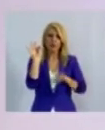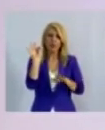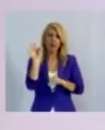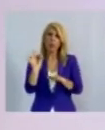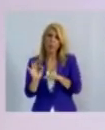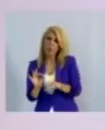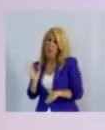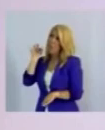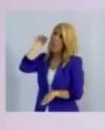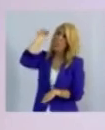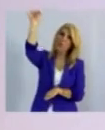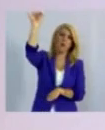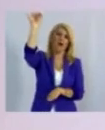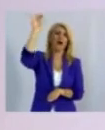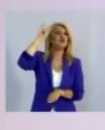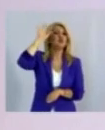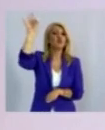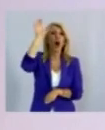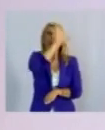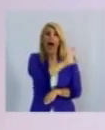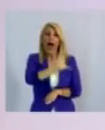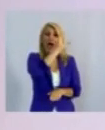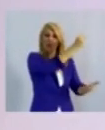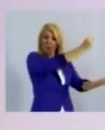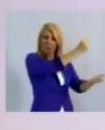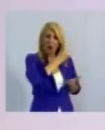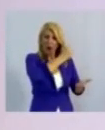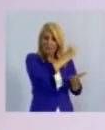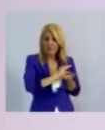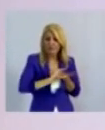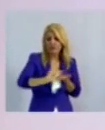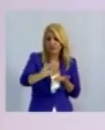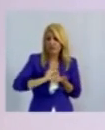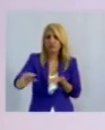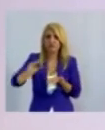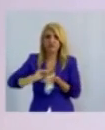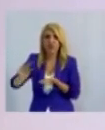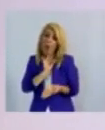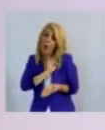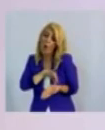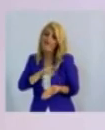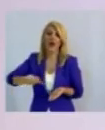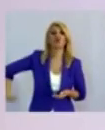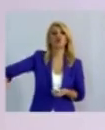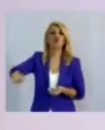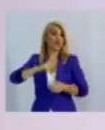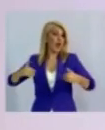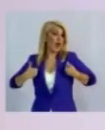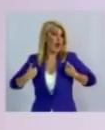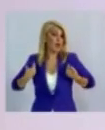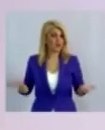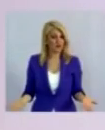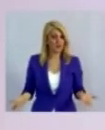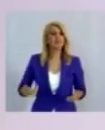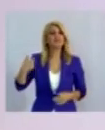να αξιοποιούμε τους ευρωπαϊκούς πόρους προς όφελος της νέας γενιάς της χώρας μας. Και θα συνεχίσουμε να υπηρετούμε το όραμα του